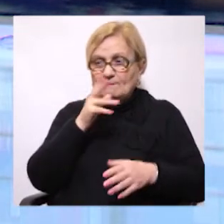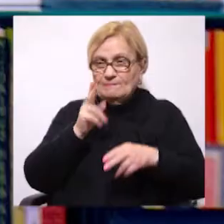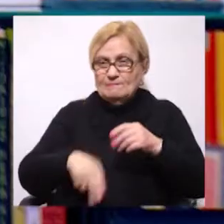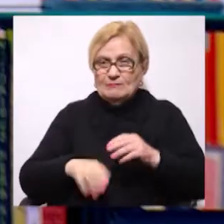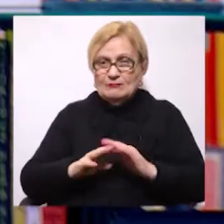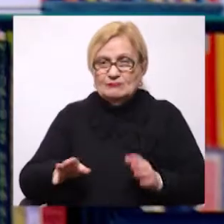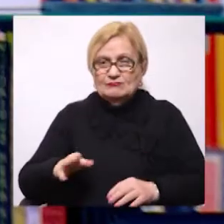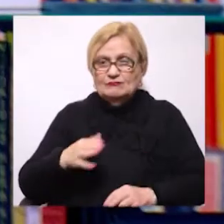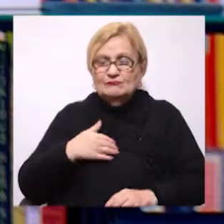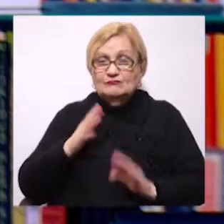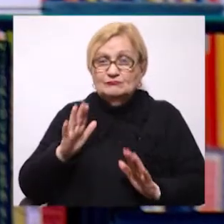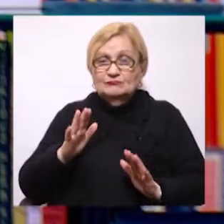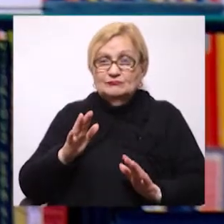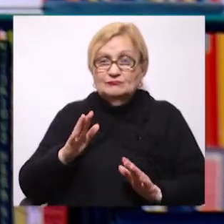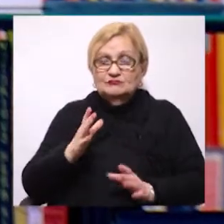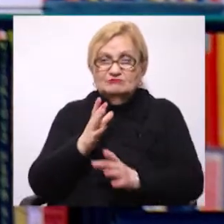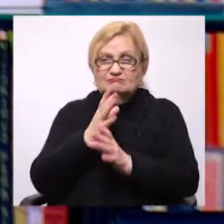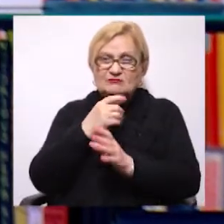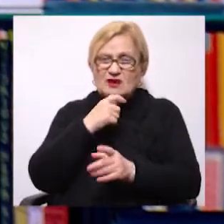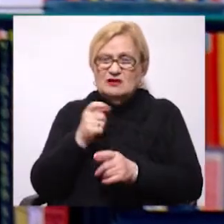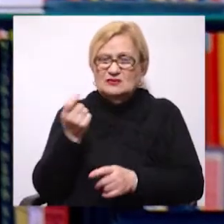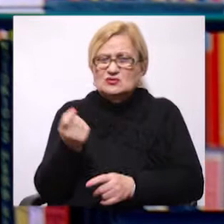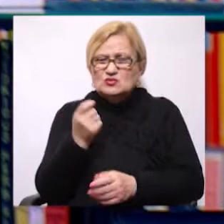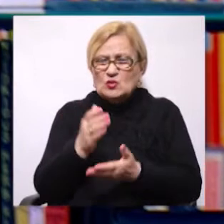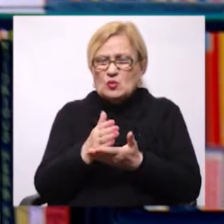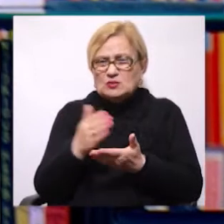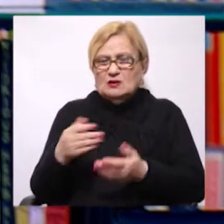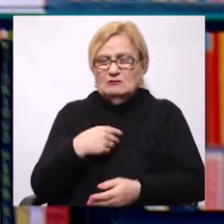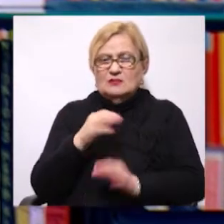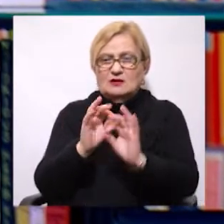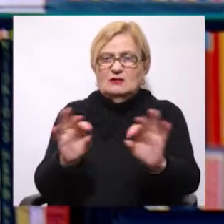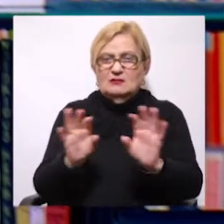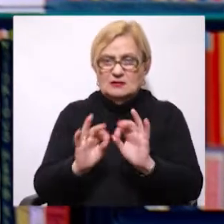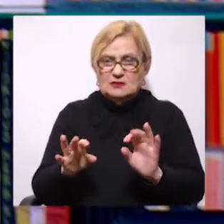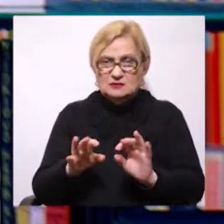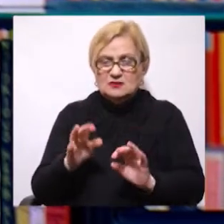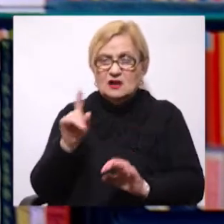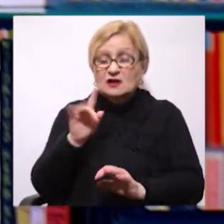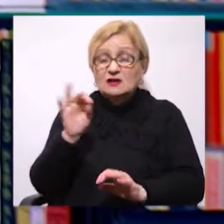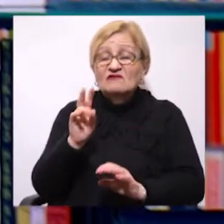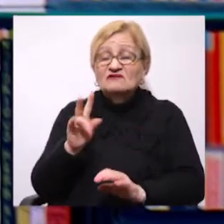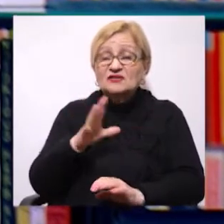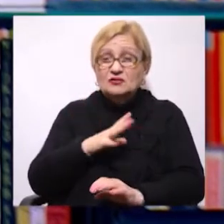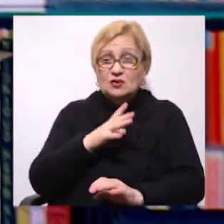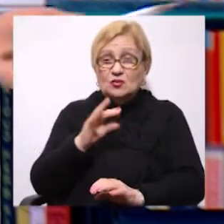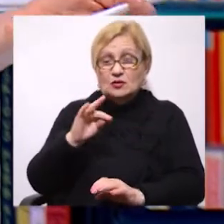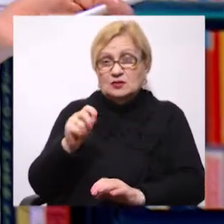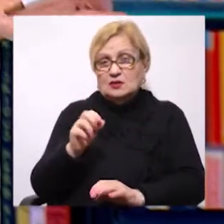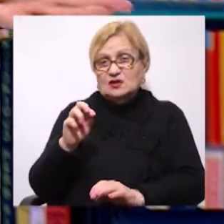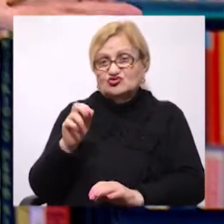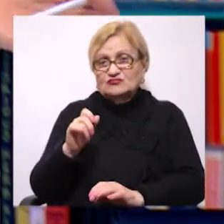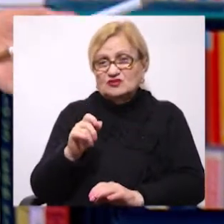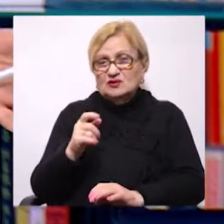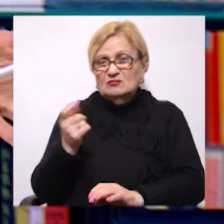და მე მხოლოდ ნაწილობრივ შევძელი გარკვეული წარმოდგენა შემექმნა იმაზე, თუ ვინ იყო და რა გაუკეთებია ილიას, აი მხოლოდ